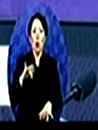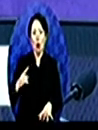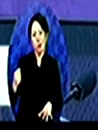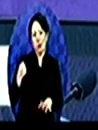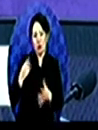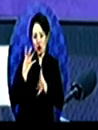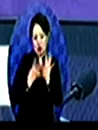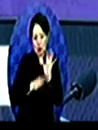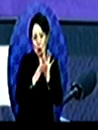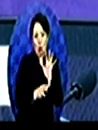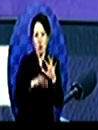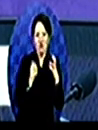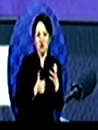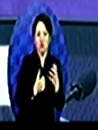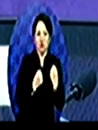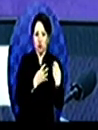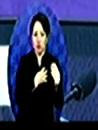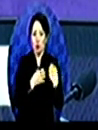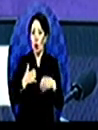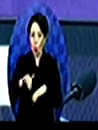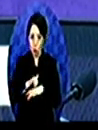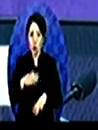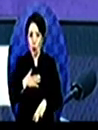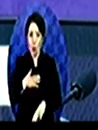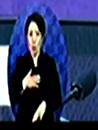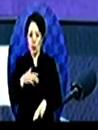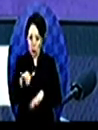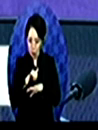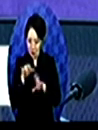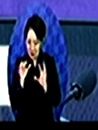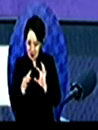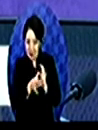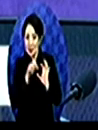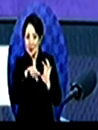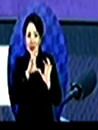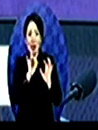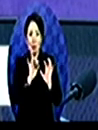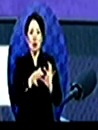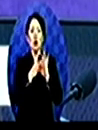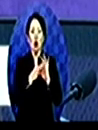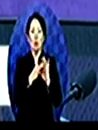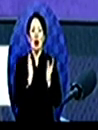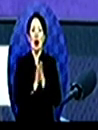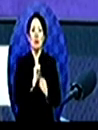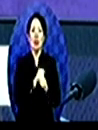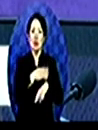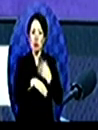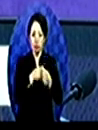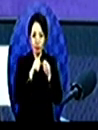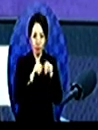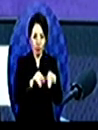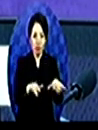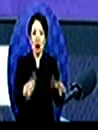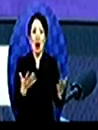байдаг, хангаж байдаг ийм улс орнууд аа. Тийм учраас энэ салбарт хамтын ажиллагааг цааш нь улам өргөжүүлэх бид